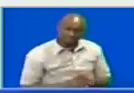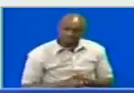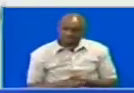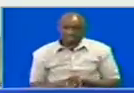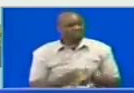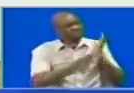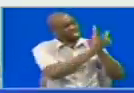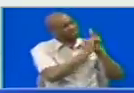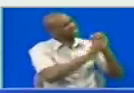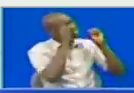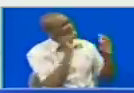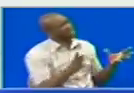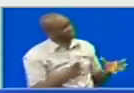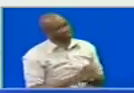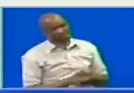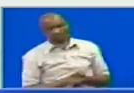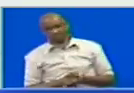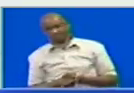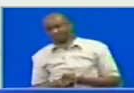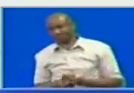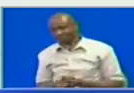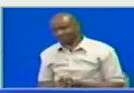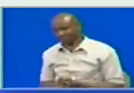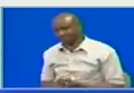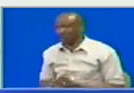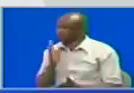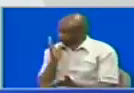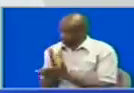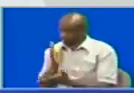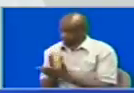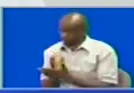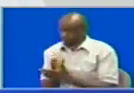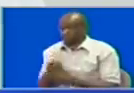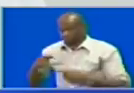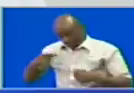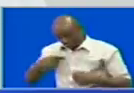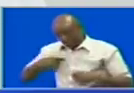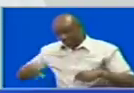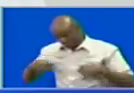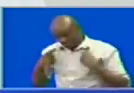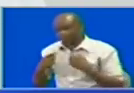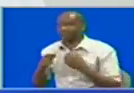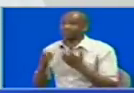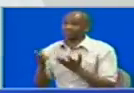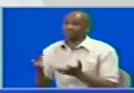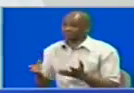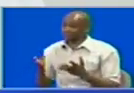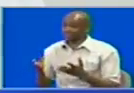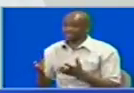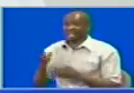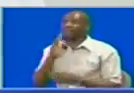ule umaarufu ambao ulikuwepo. Kusema kweli, hata mimi mwenyewe nilikuwa FC.